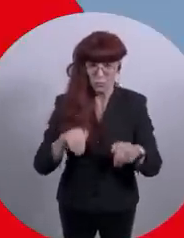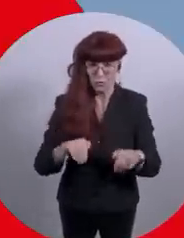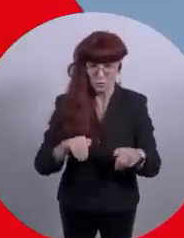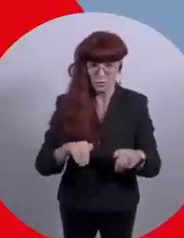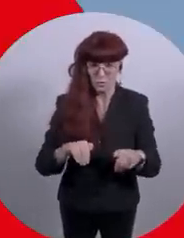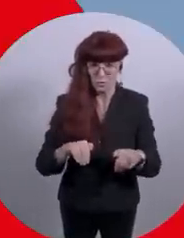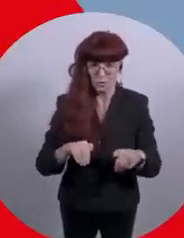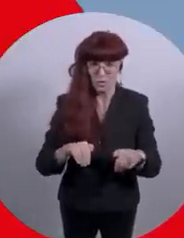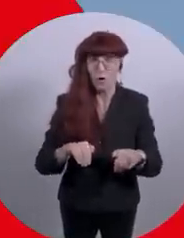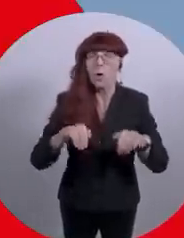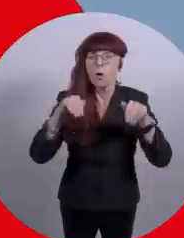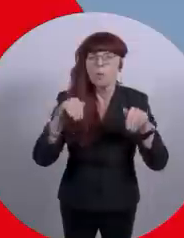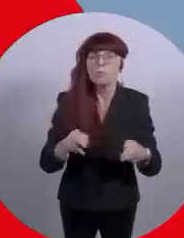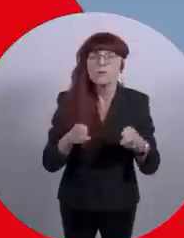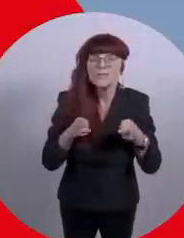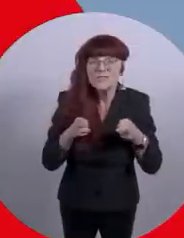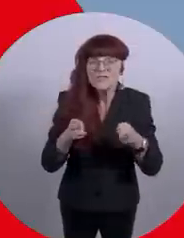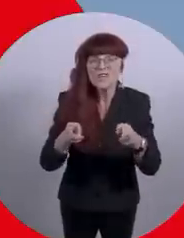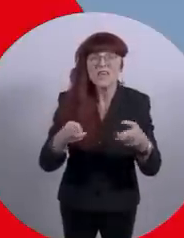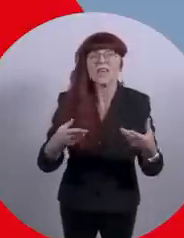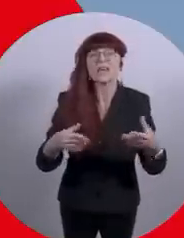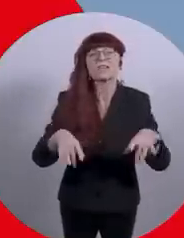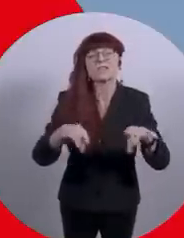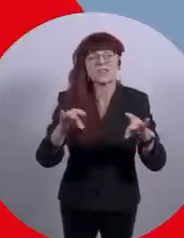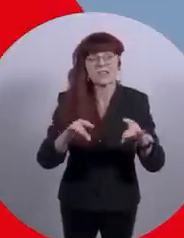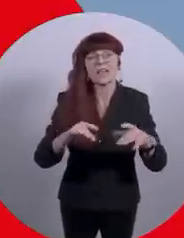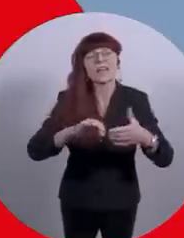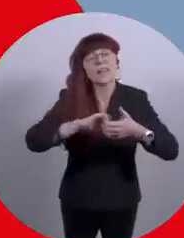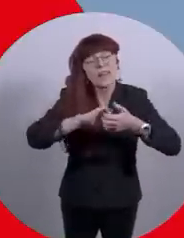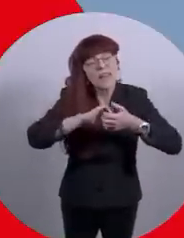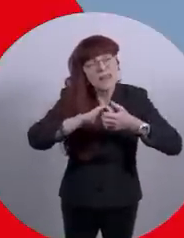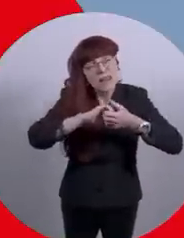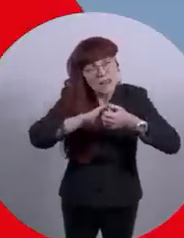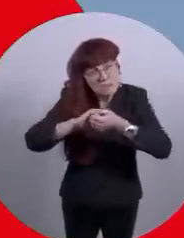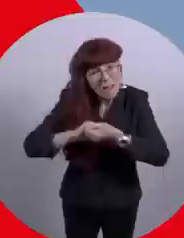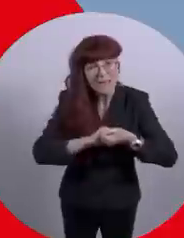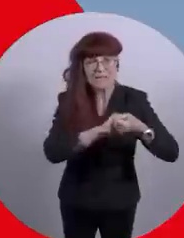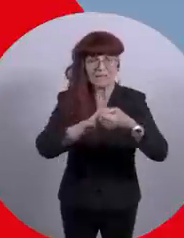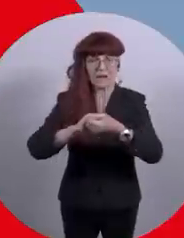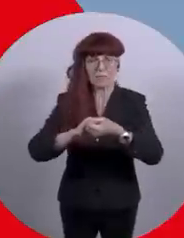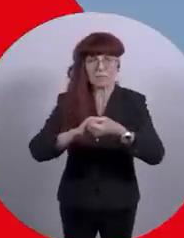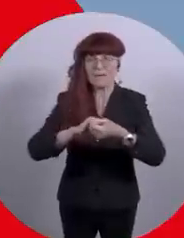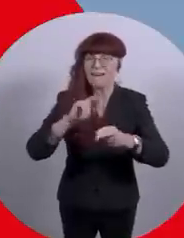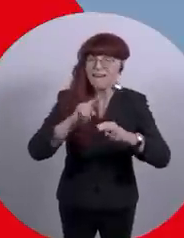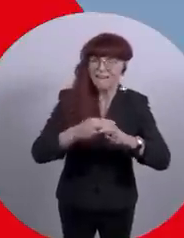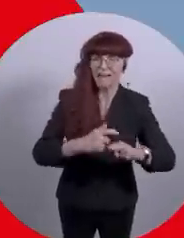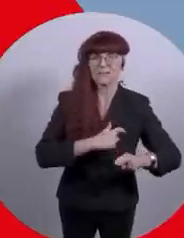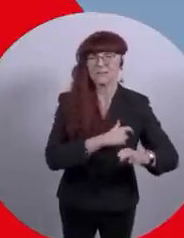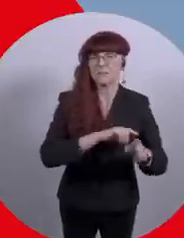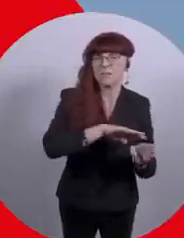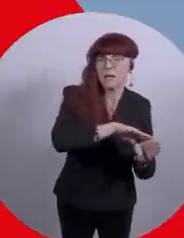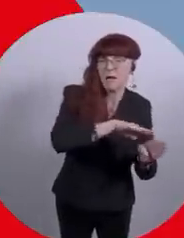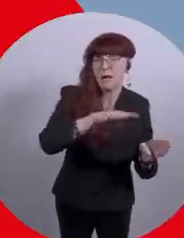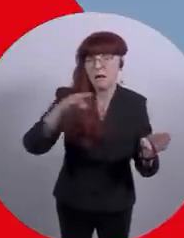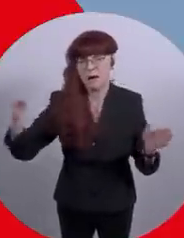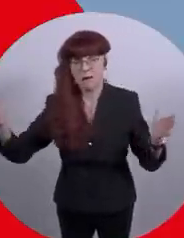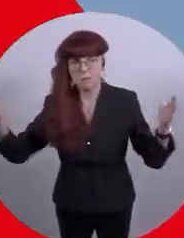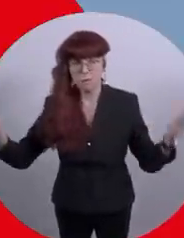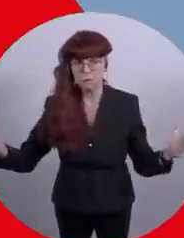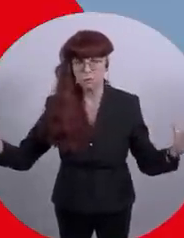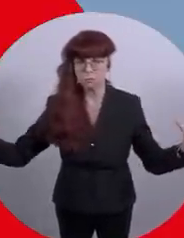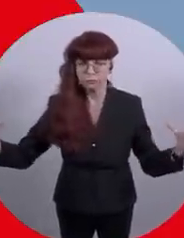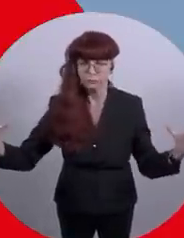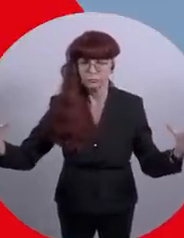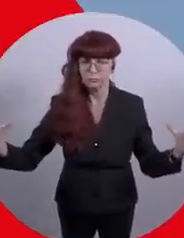müssen einen Weg finden wie wir den Bogen über die Partei spannen im